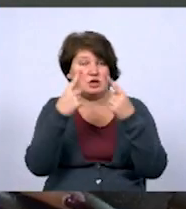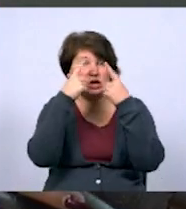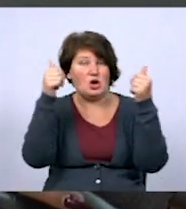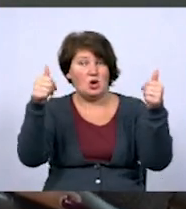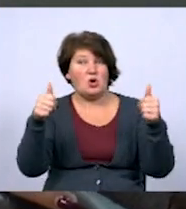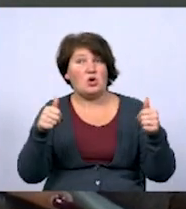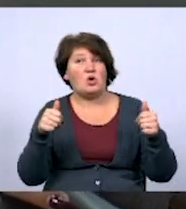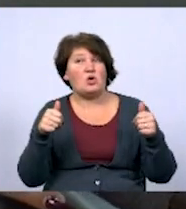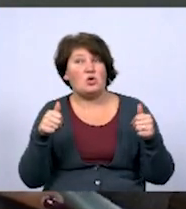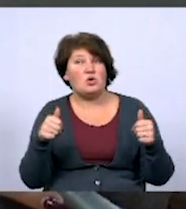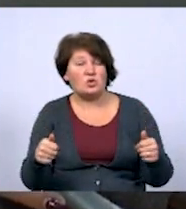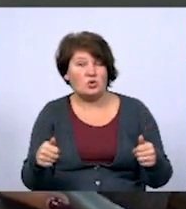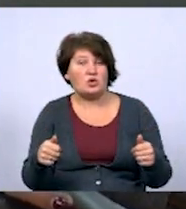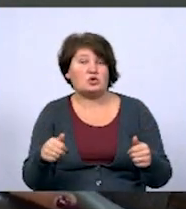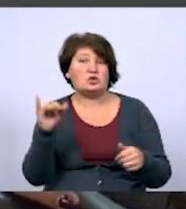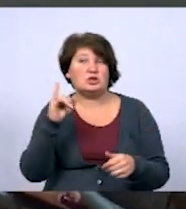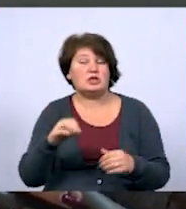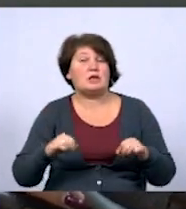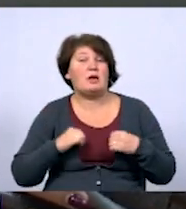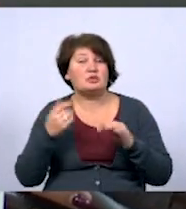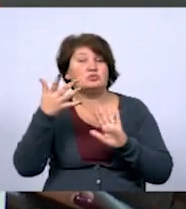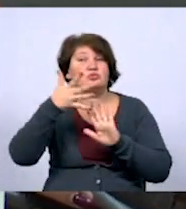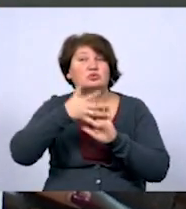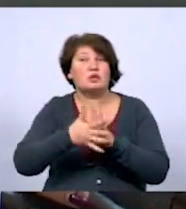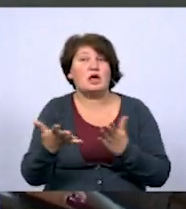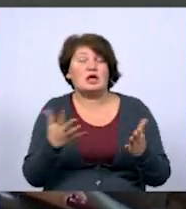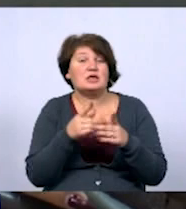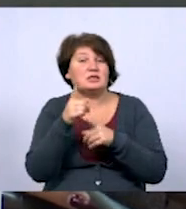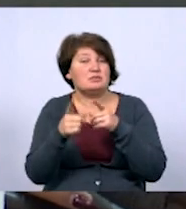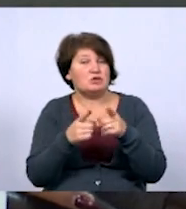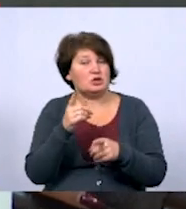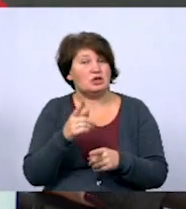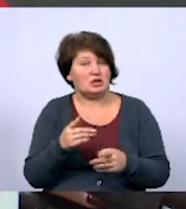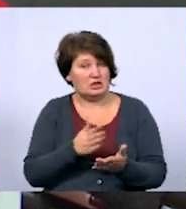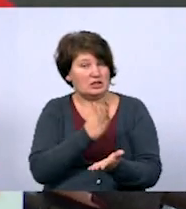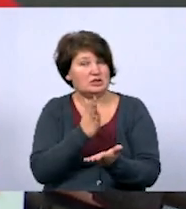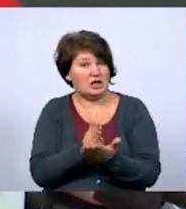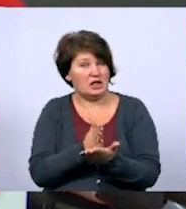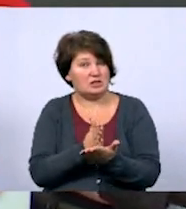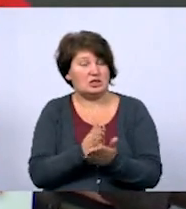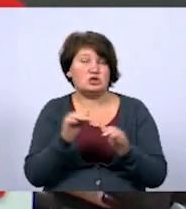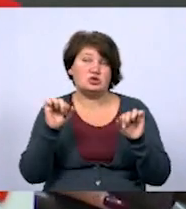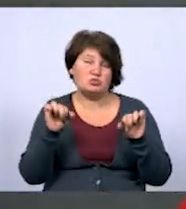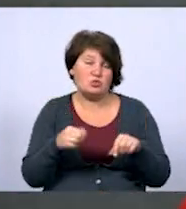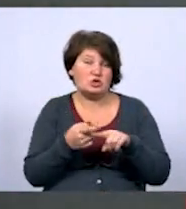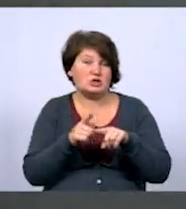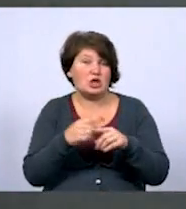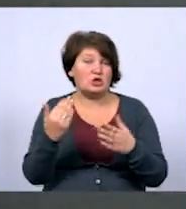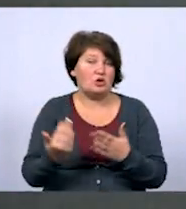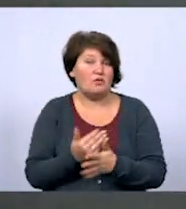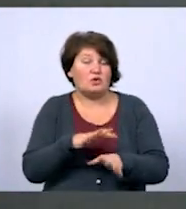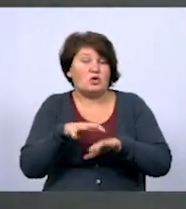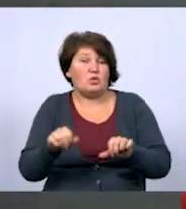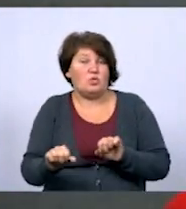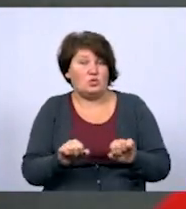навколо рекламної тумби і намагалися зрозуміти, які ж зміни насправді сталися. І чи зможе цей новий уряд